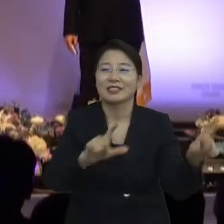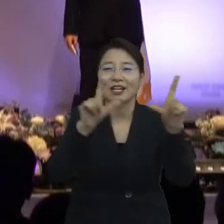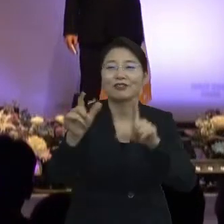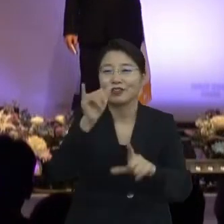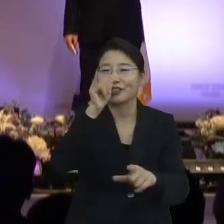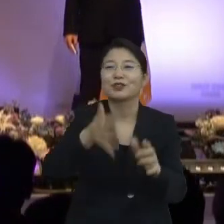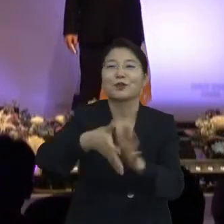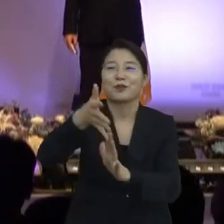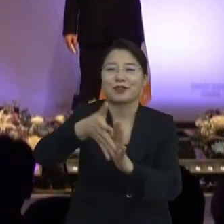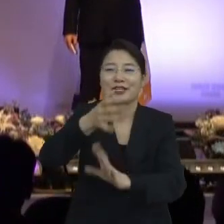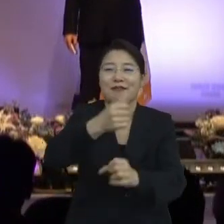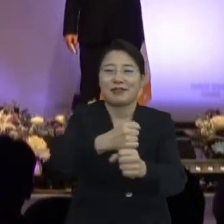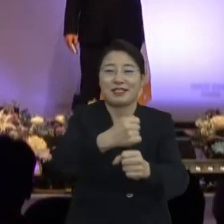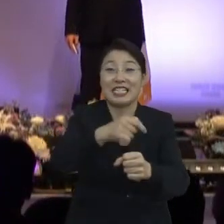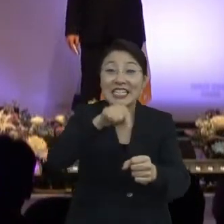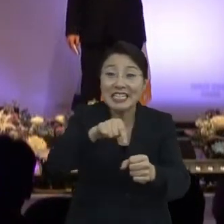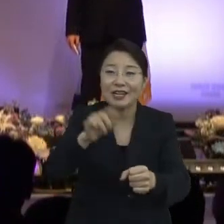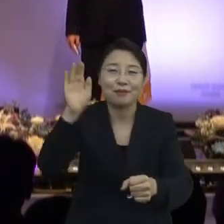만들어야 미래형